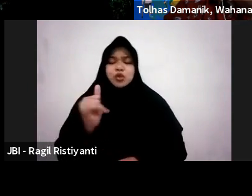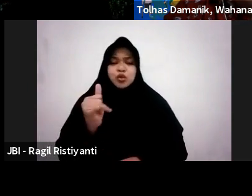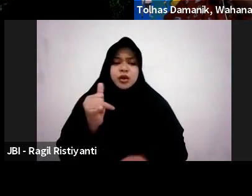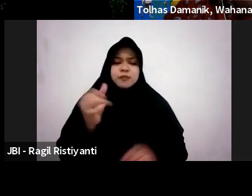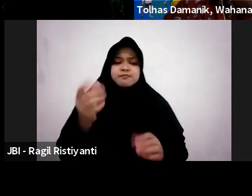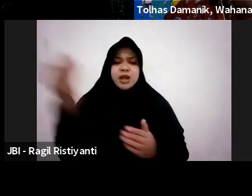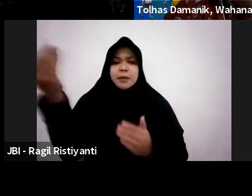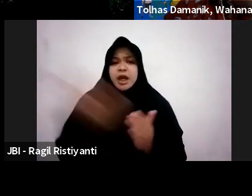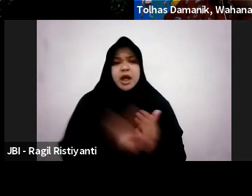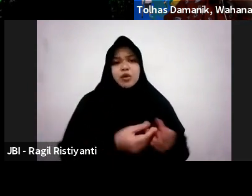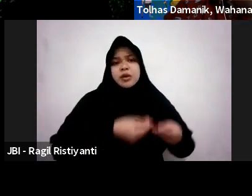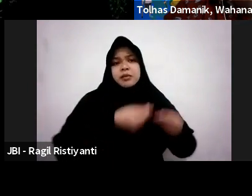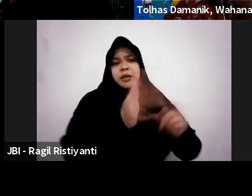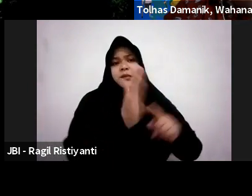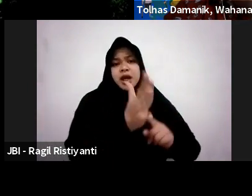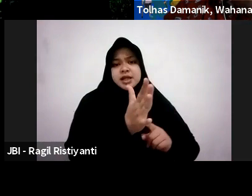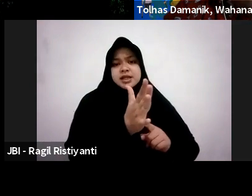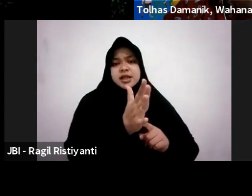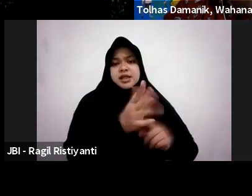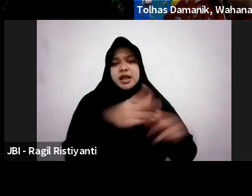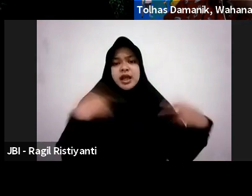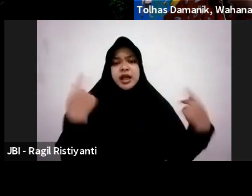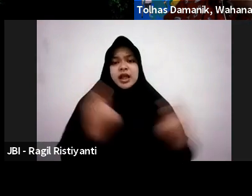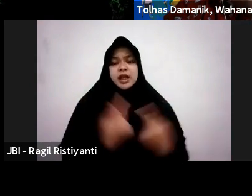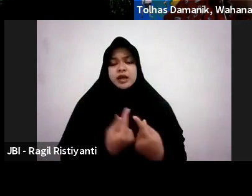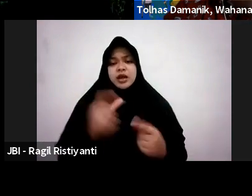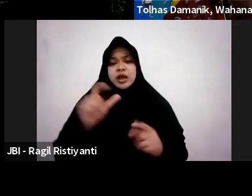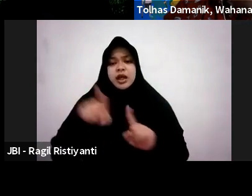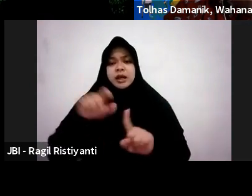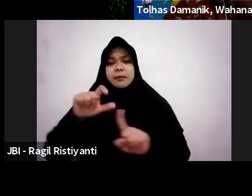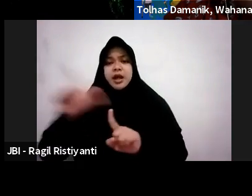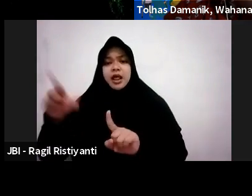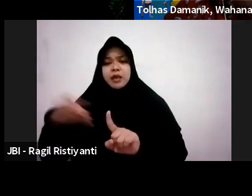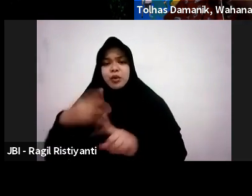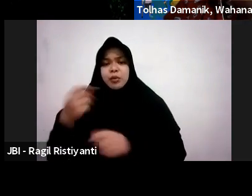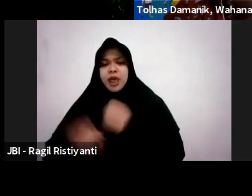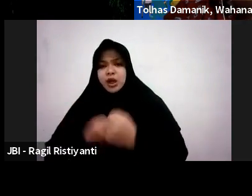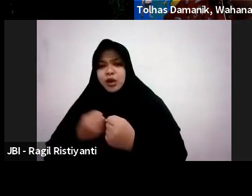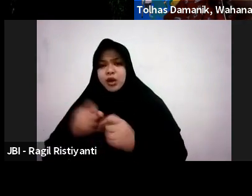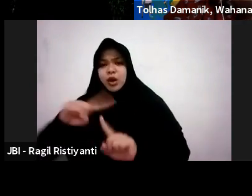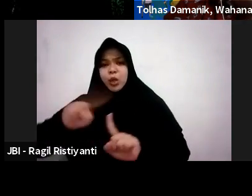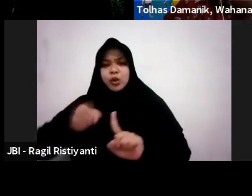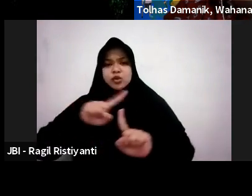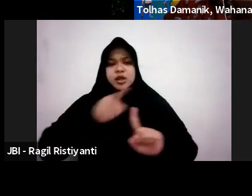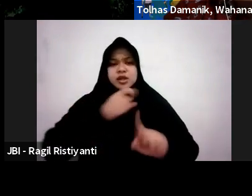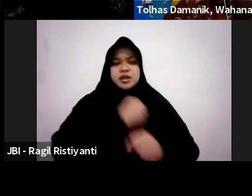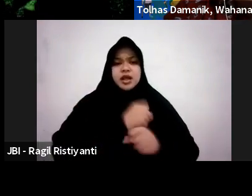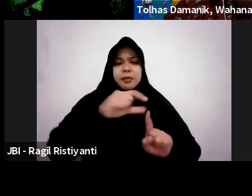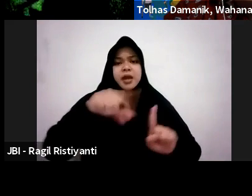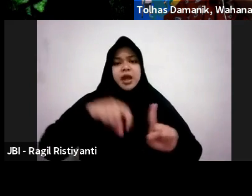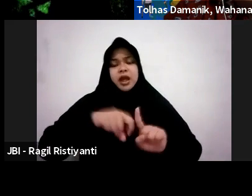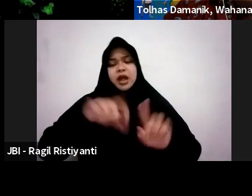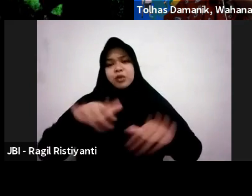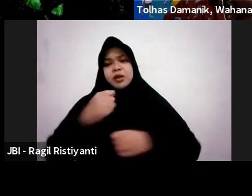mahasiswa kita dari untuk melakukan melakukan tugas-tugas BPK di sekolah dan gitu bertahan beberapa